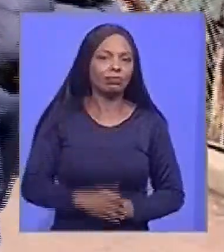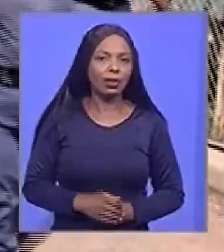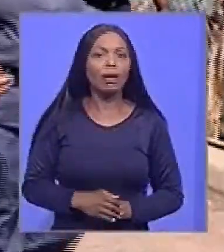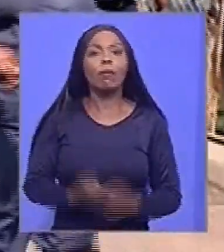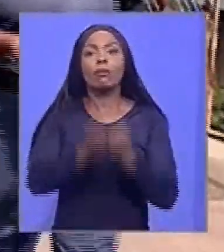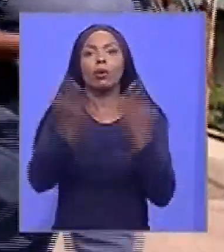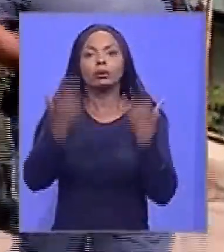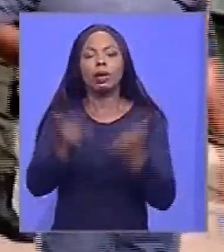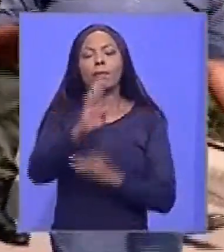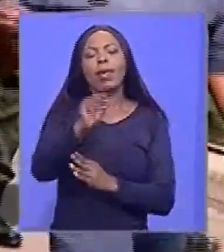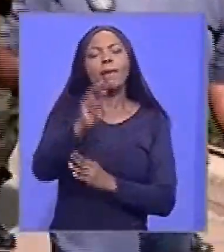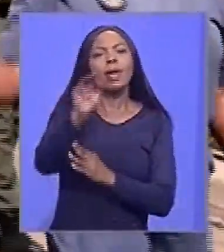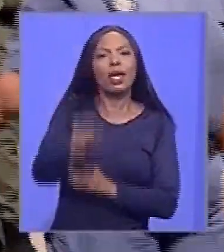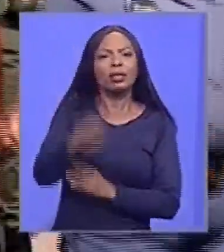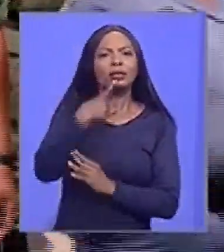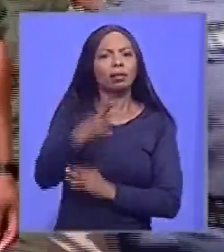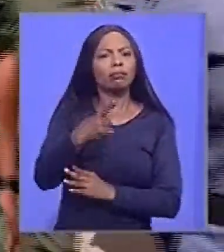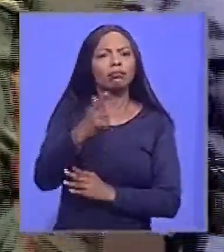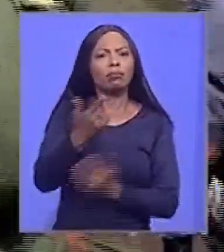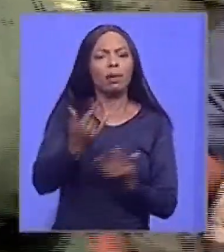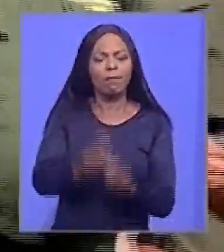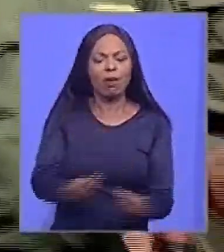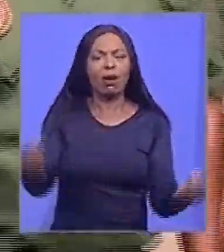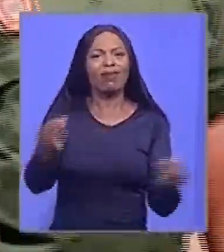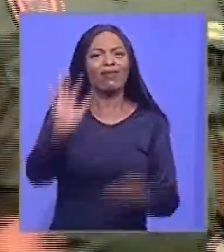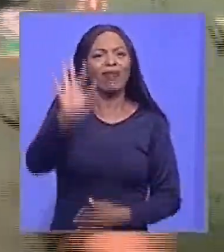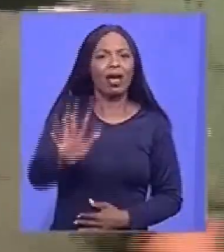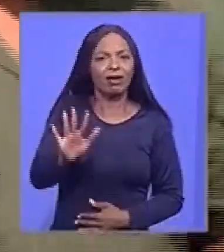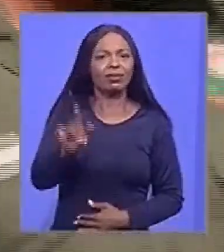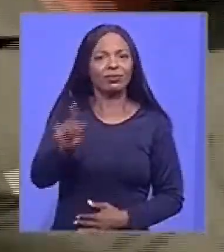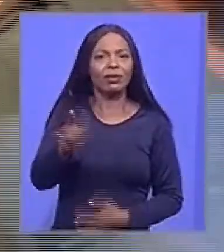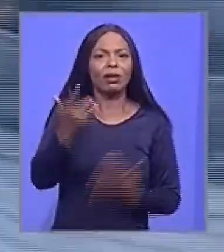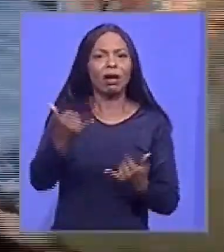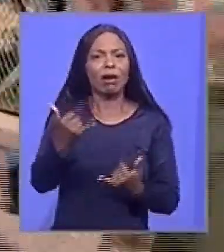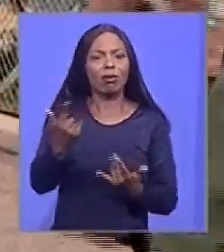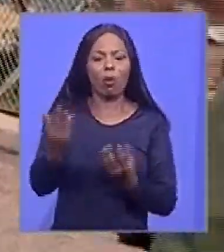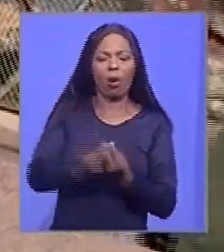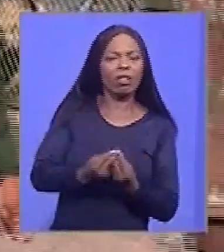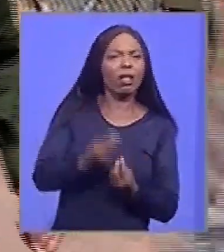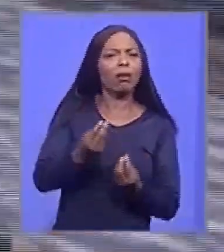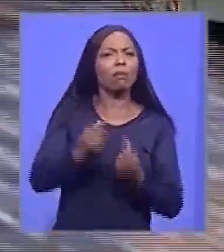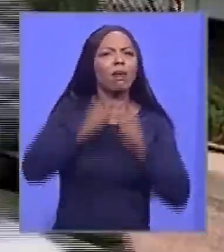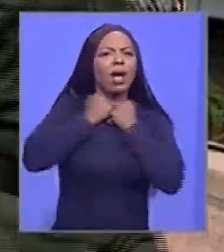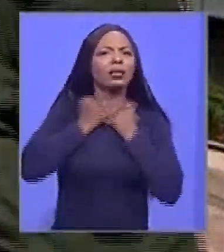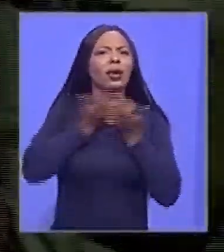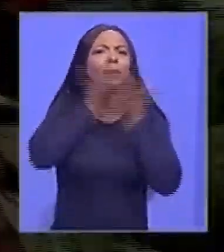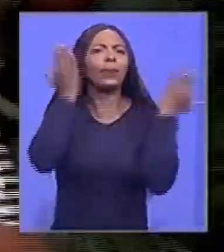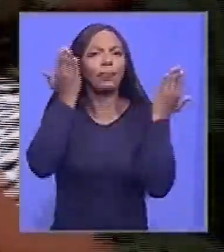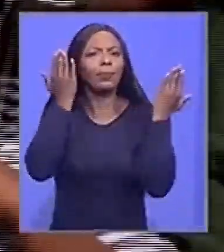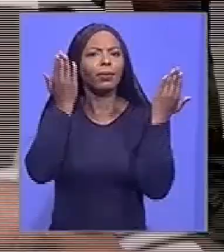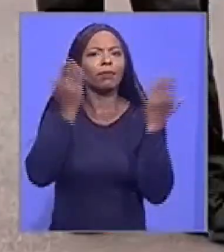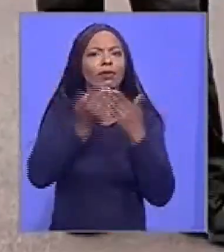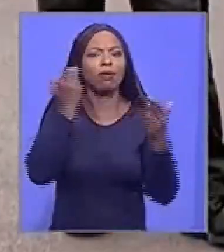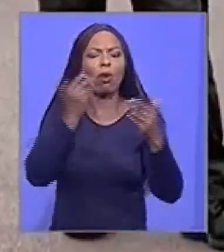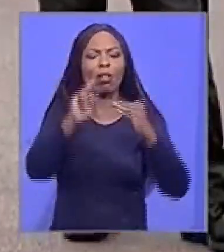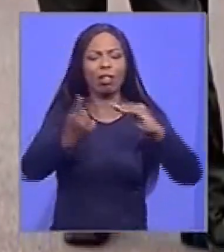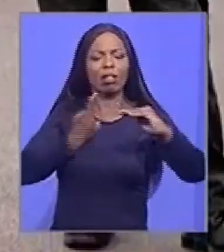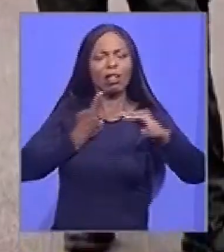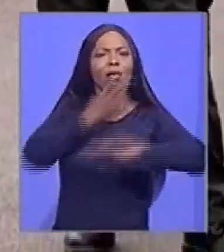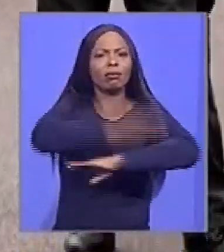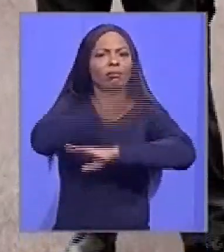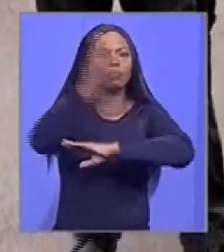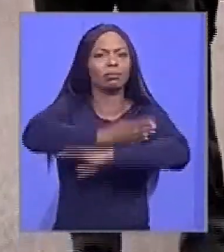batlhankedi ba BMA ba re ba buseditse morago bana ba le batlhano ba neng ba sa patiwa ke batsadi ba bone pele ba kgabaganya molelwane. BMA e